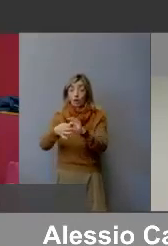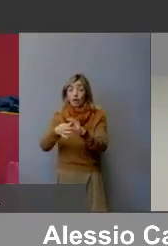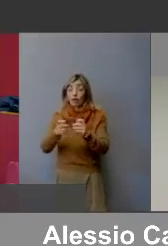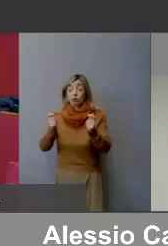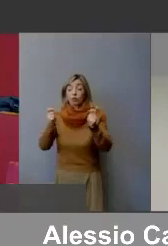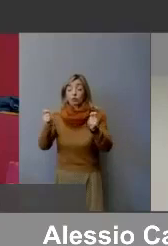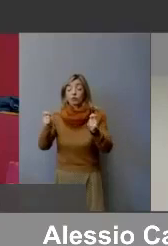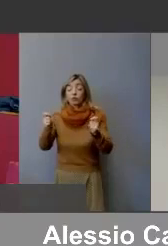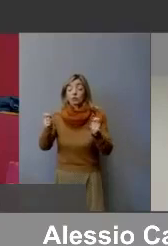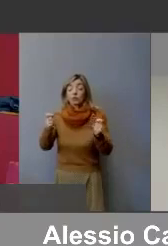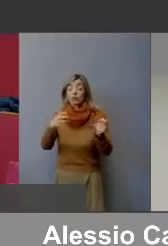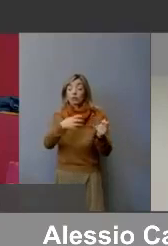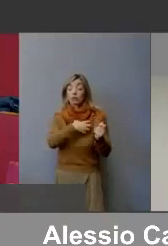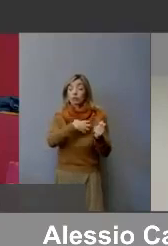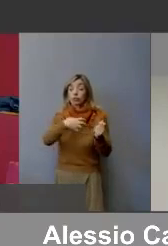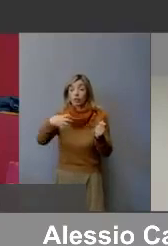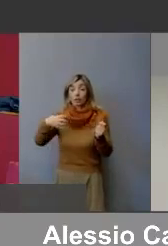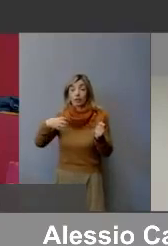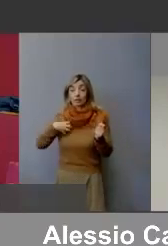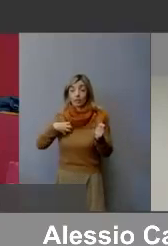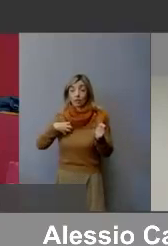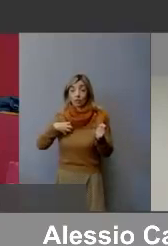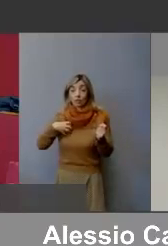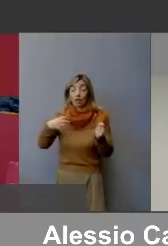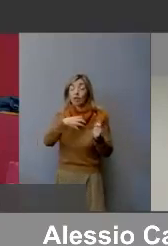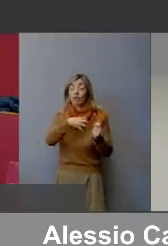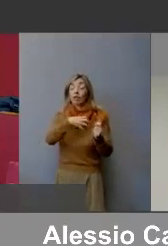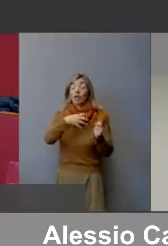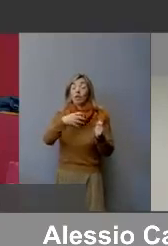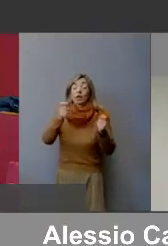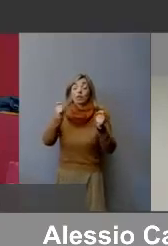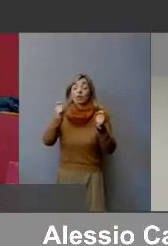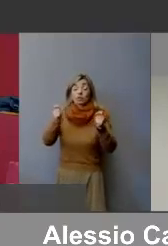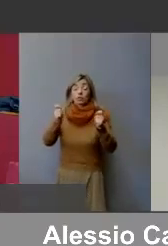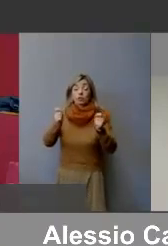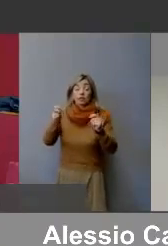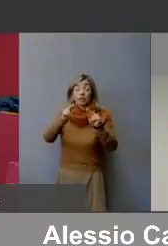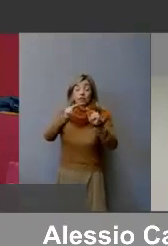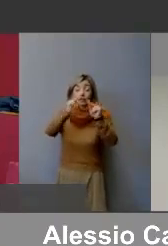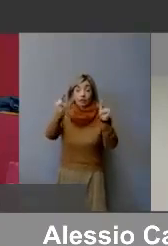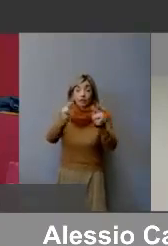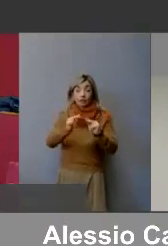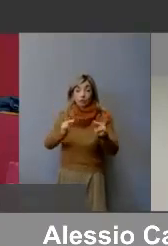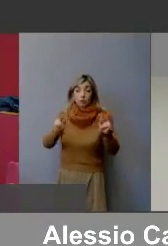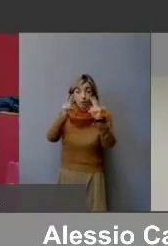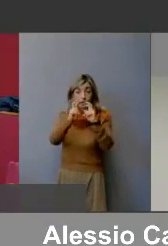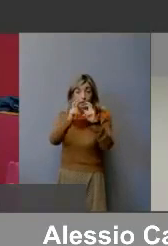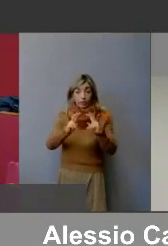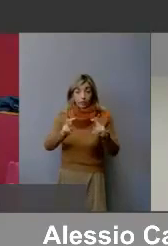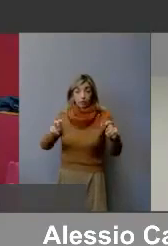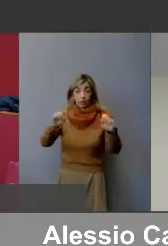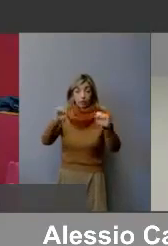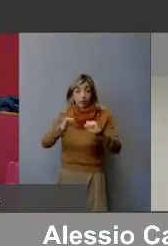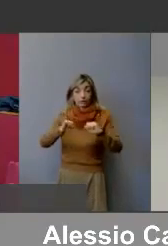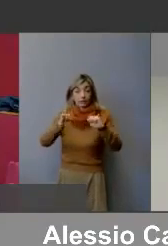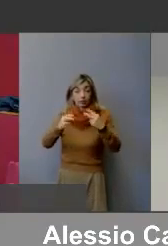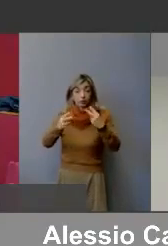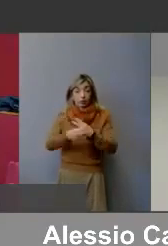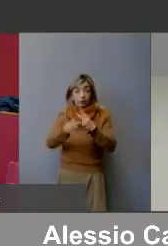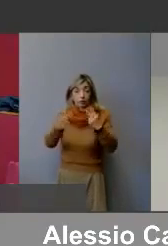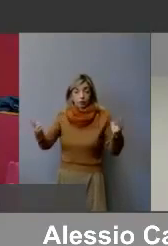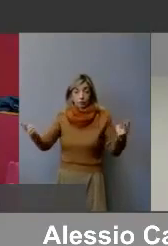di ricerca ambientale salute pubblica lo studio è stato anche un tecnico quindi